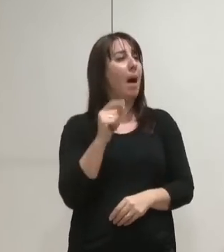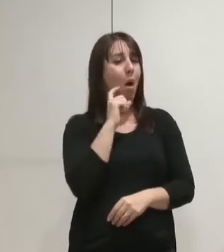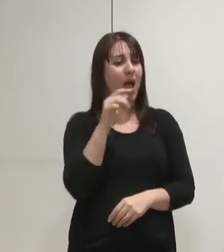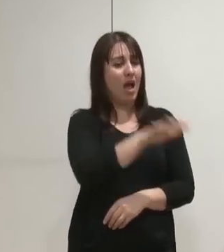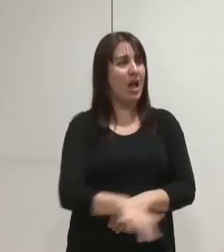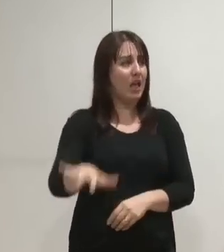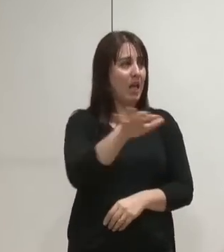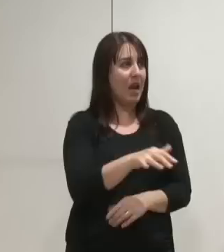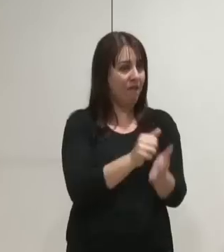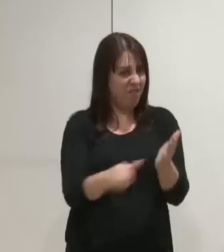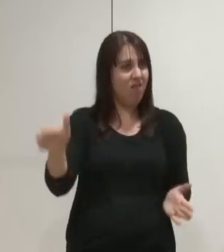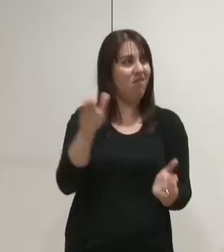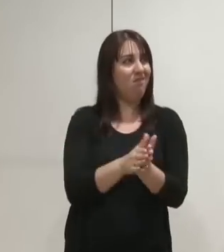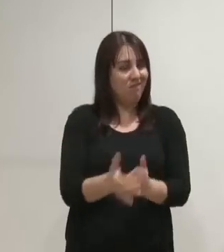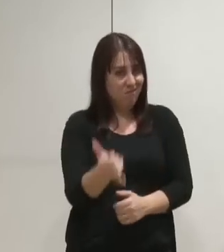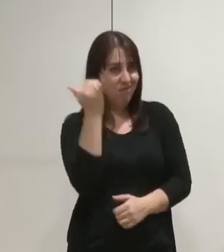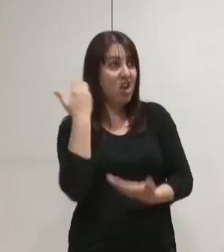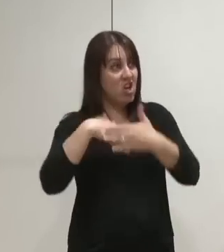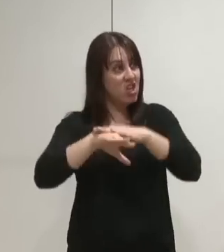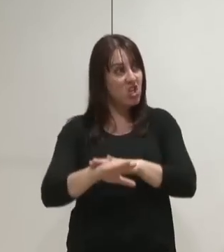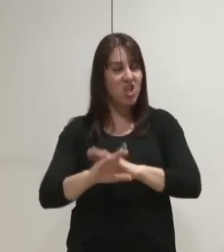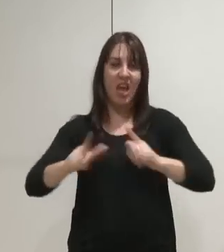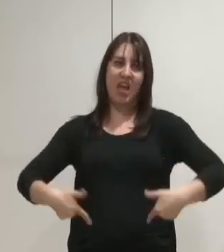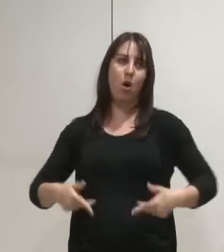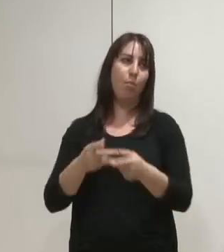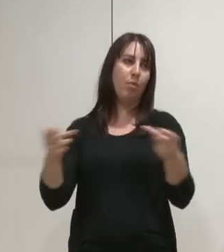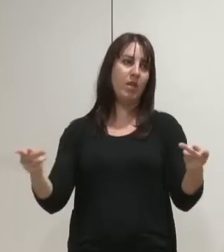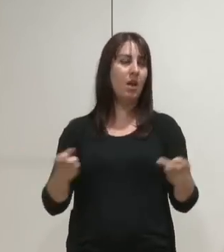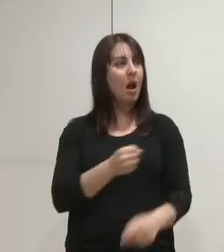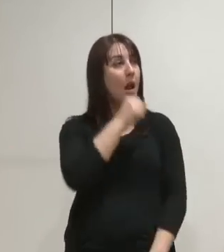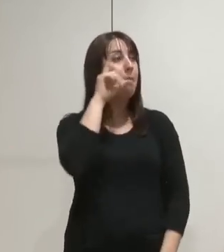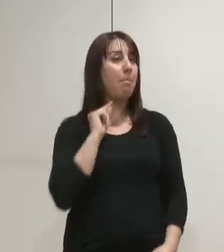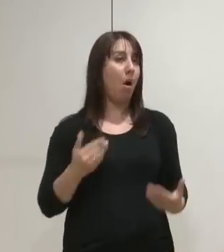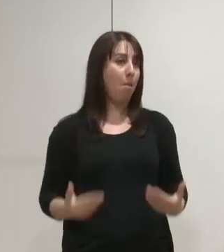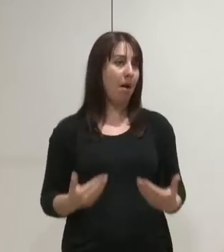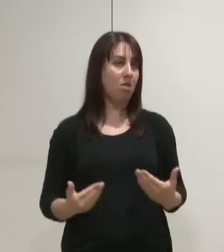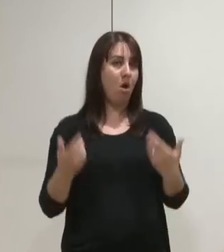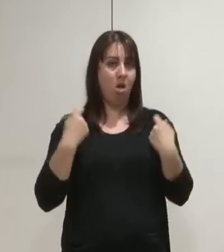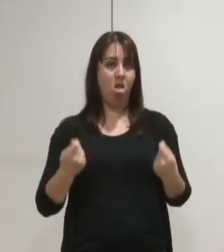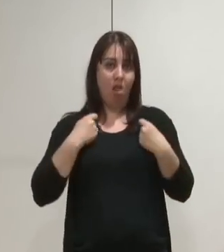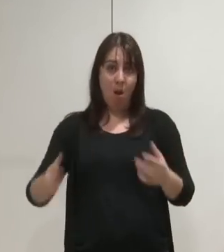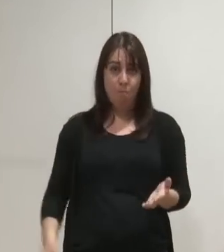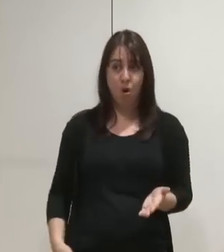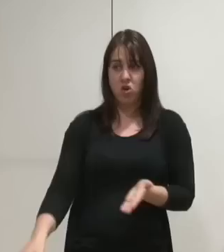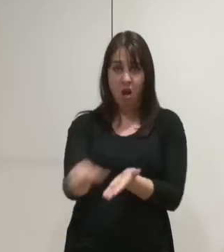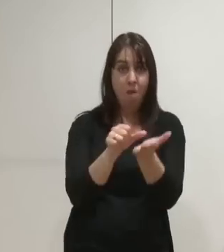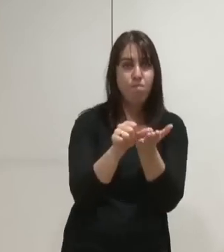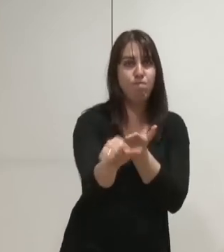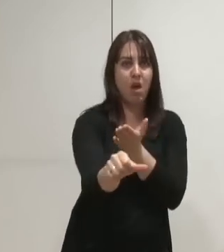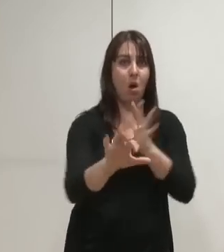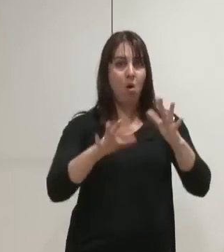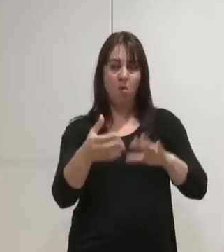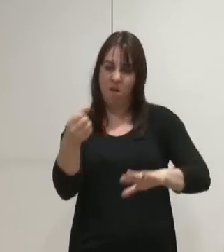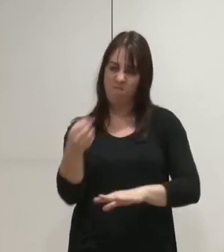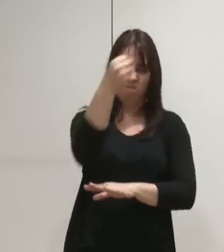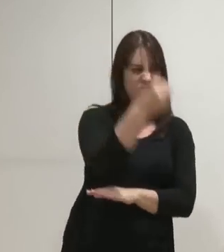venaient à inscrire leurs enfants dans les écoles publiques ces parents qui payent aujourd'hui de leur poche pour mettre leurs enfants dans les